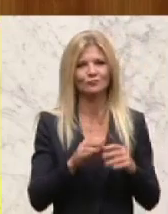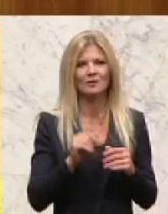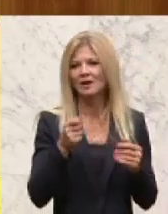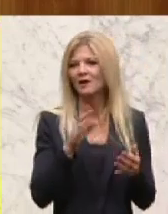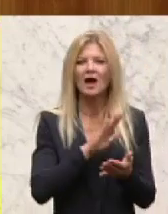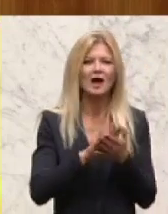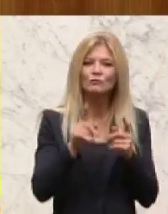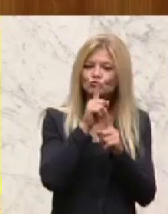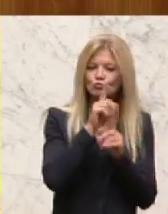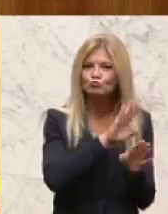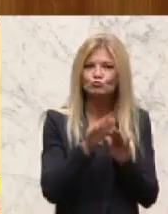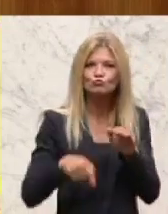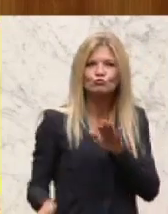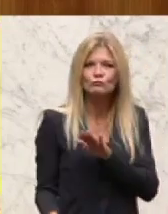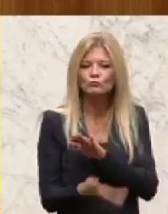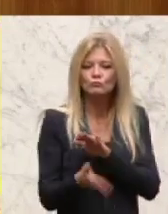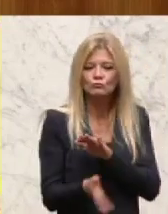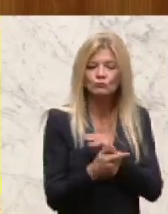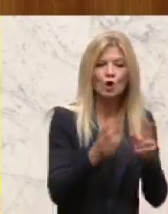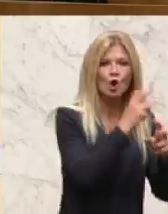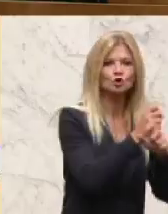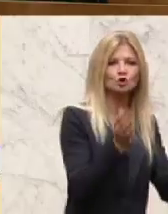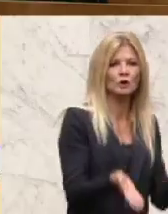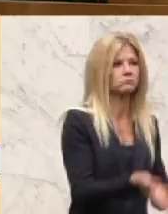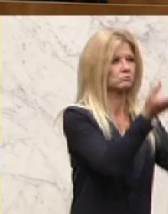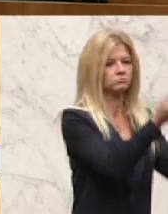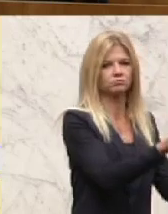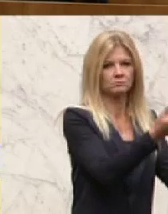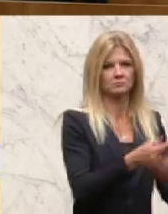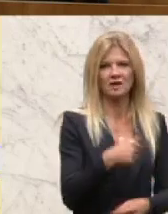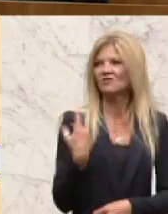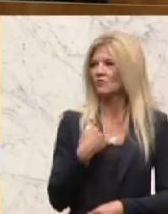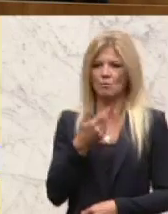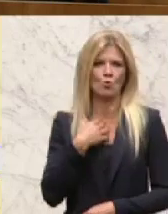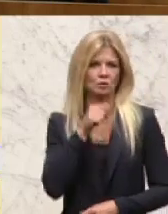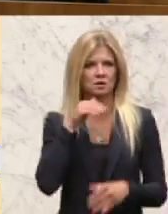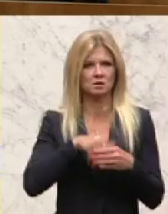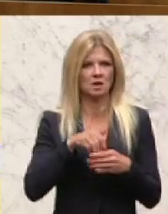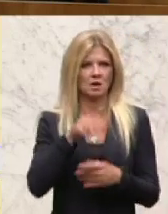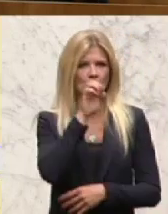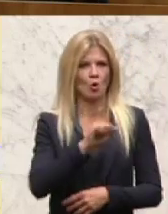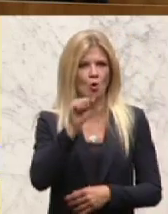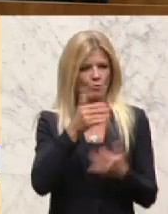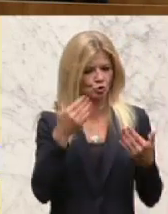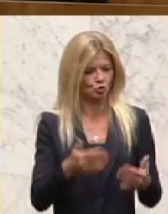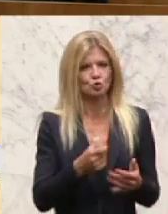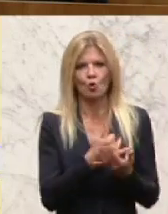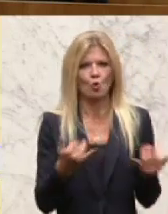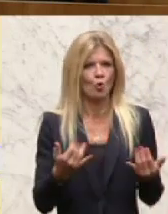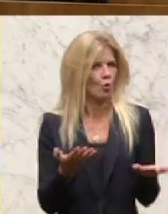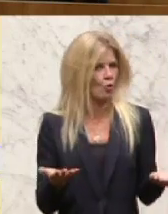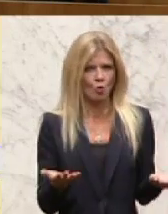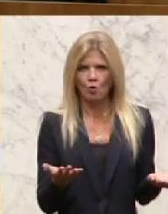einfach durchgewunken. Das wollen wir auch nicht haben auf der europäischen Ebene, dass solche Missstände hier passieren. Wir haben genug an